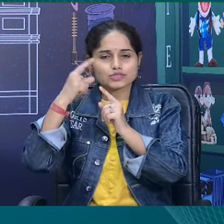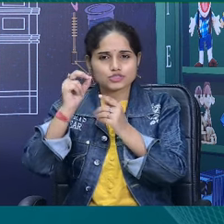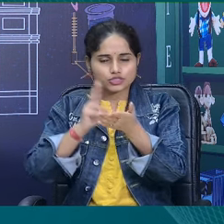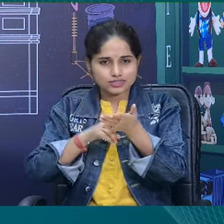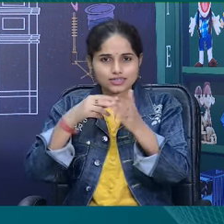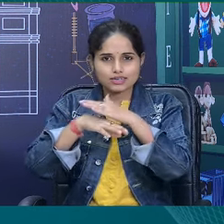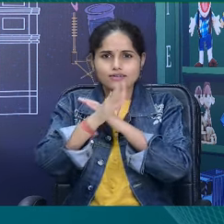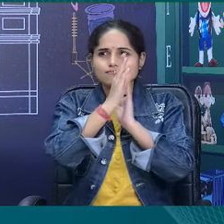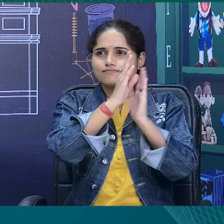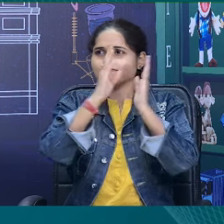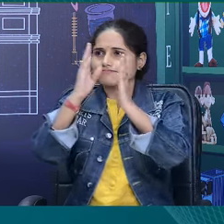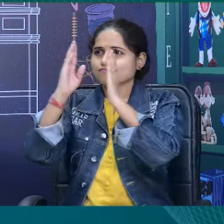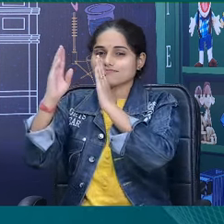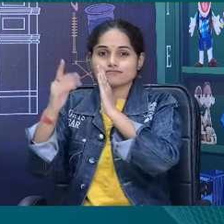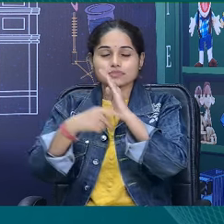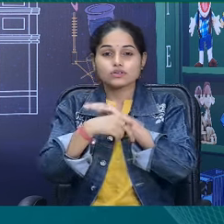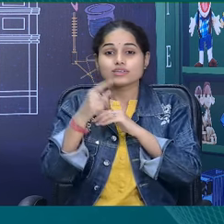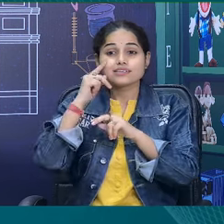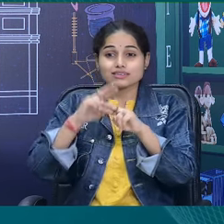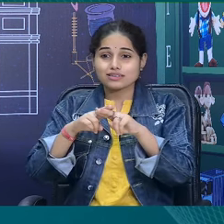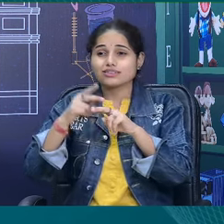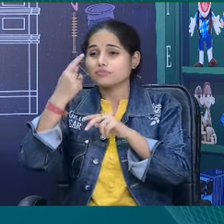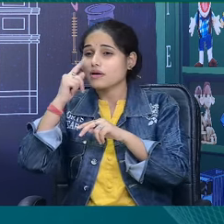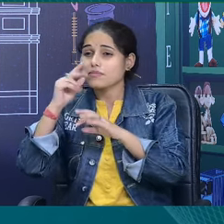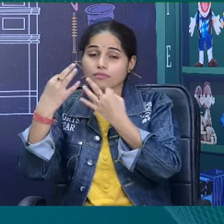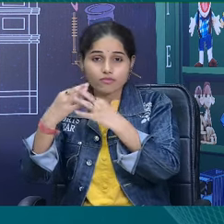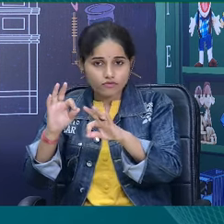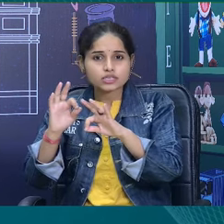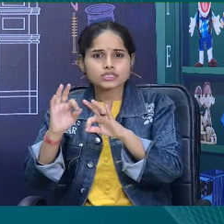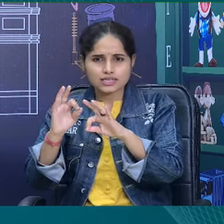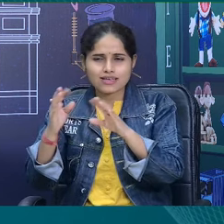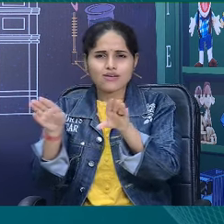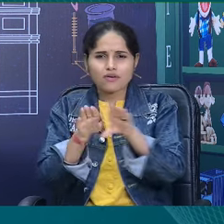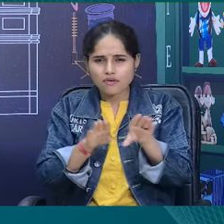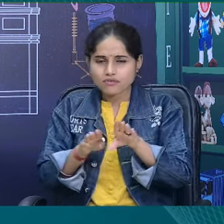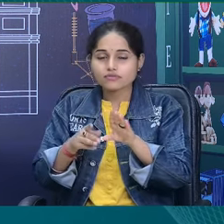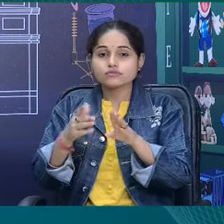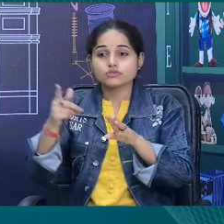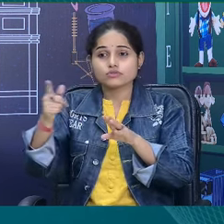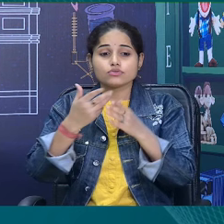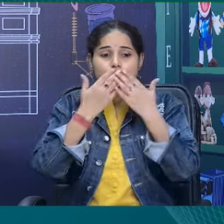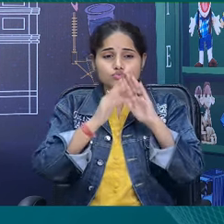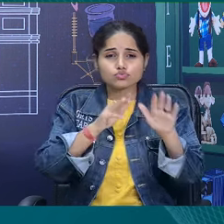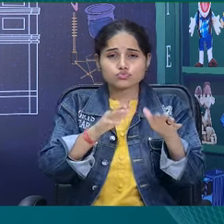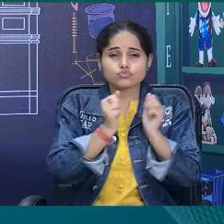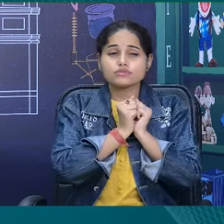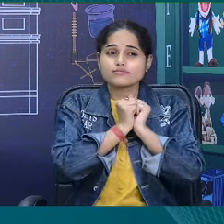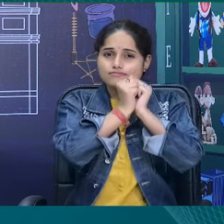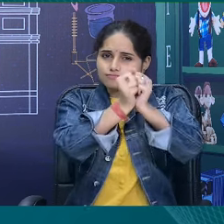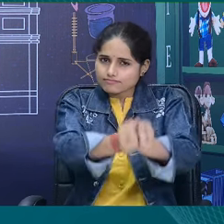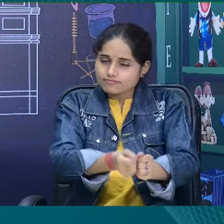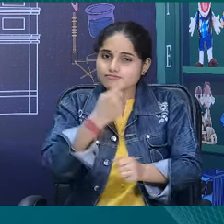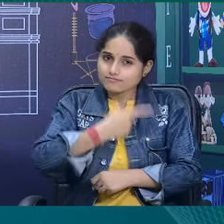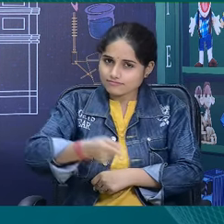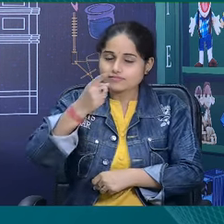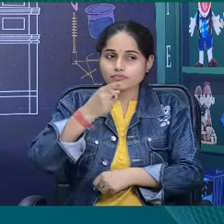पेरेंट्स को अगर छुट्टियों का समय है तो बच्चों को लेकर जाना चाहिए और अलग-अलग कलाकारों की कृतियां जो